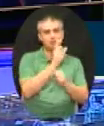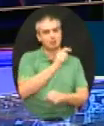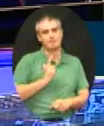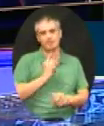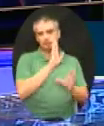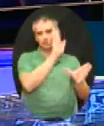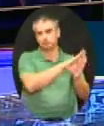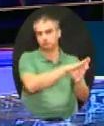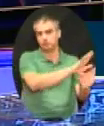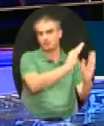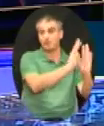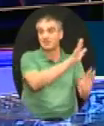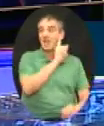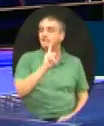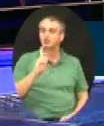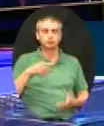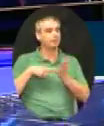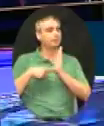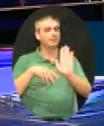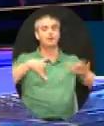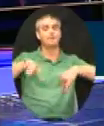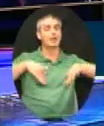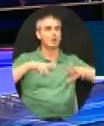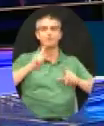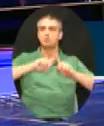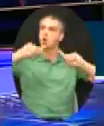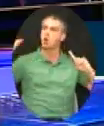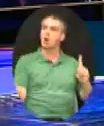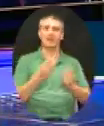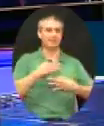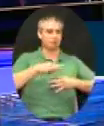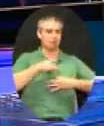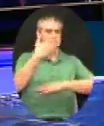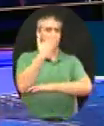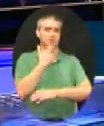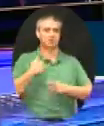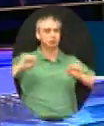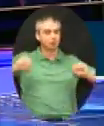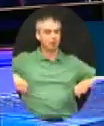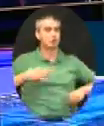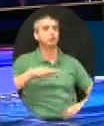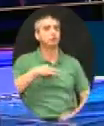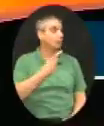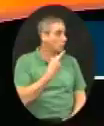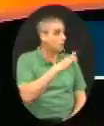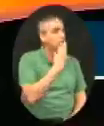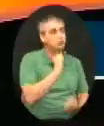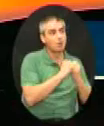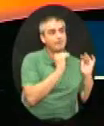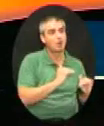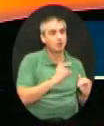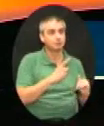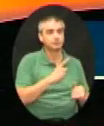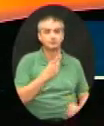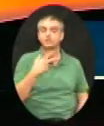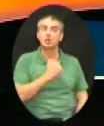פרטי. אבל יש את העניין של הפרהסיה, יש את העניין של הקולקטיב שלנו, של המערכות השלטוניות שלנו. שהוא יותר יהודי או פחות